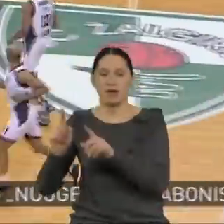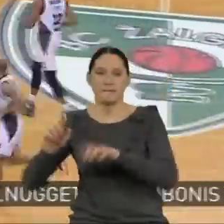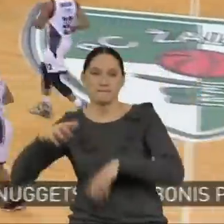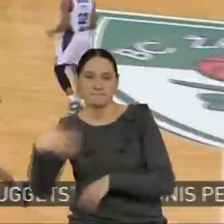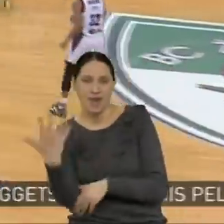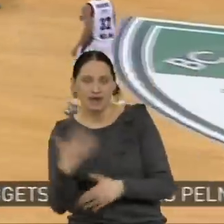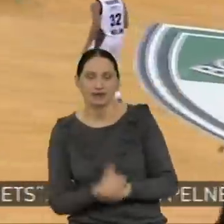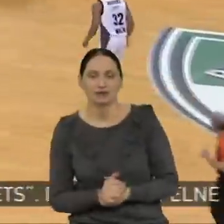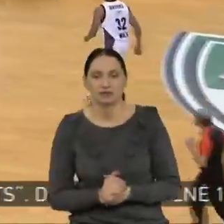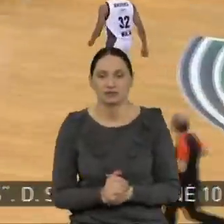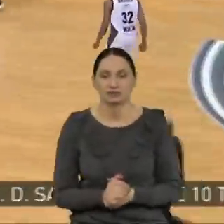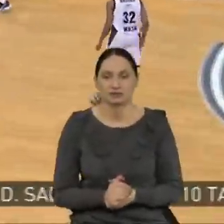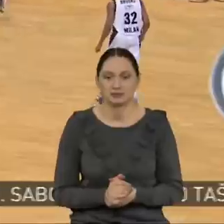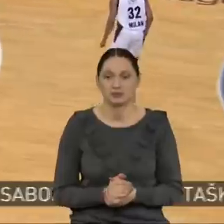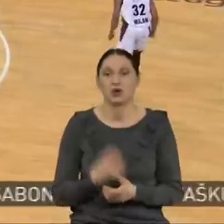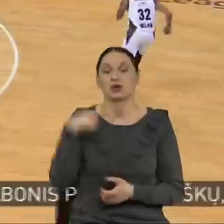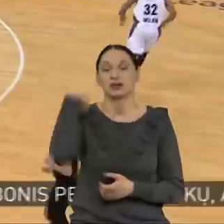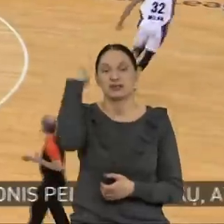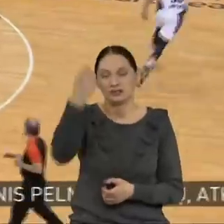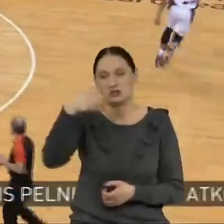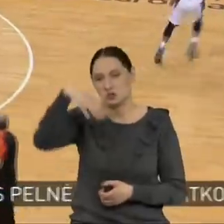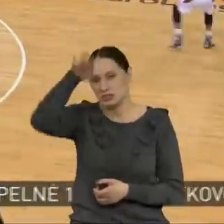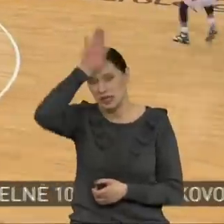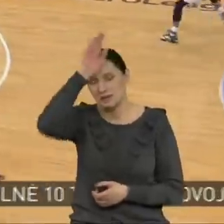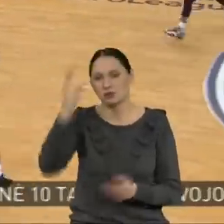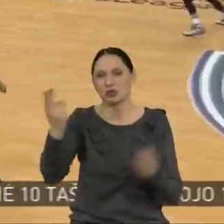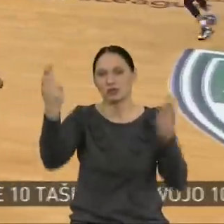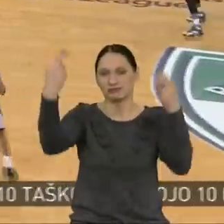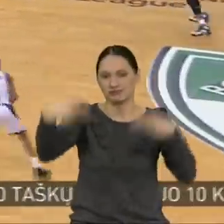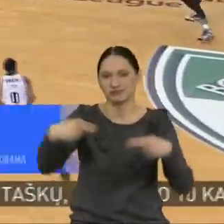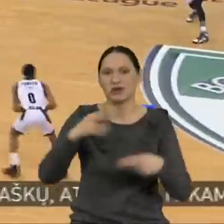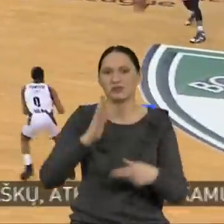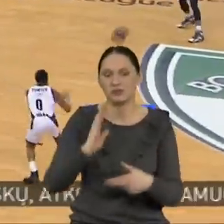Kauno ekipa išvykoje susitiks su Stambulo Anadolu Efes.